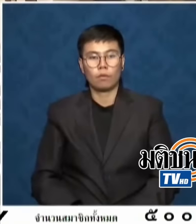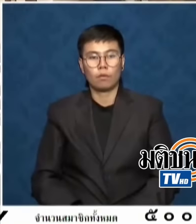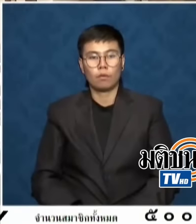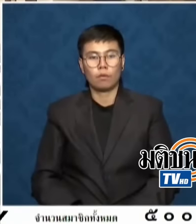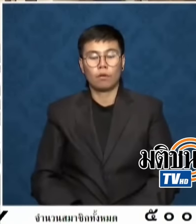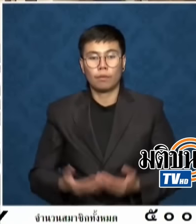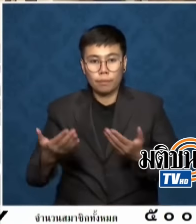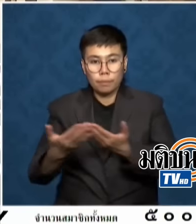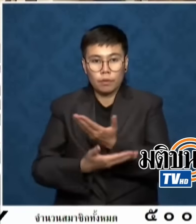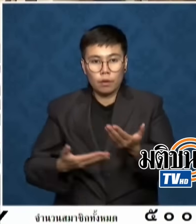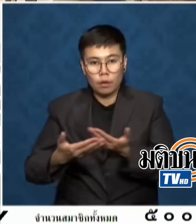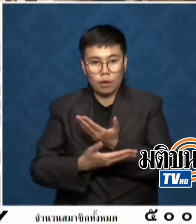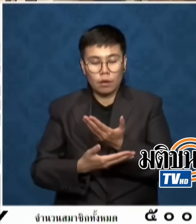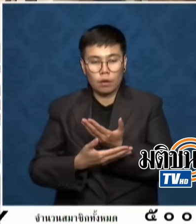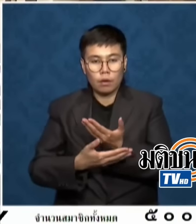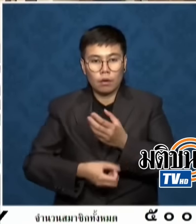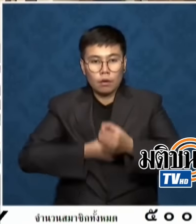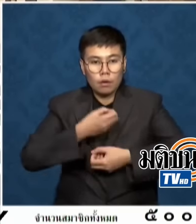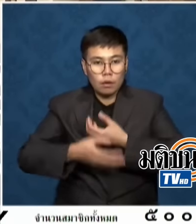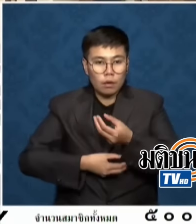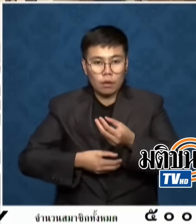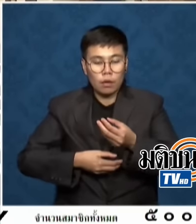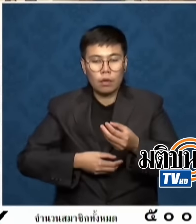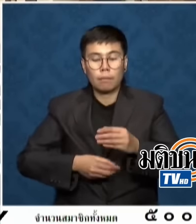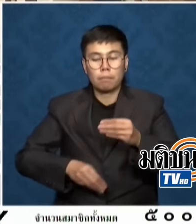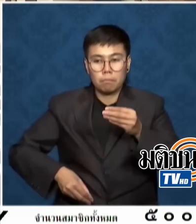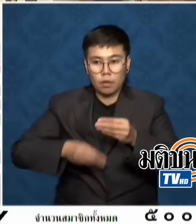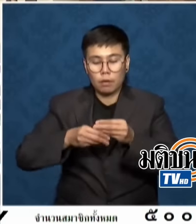เป็นการพิจารณาคำสงวนความเห็นเพิ่มในมาตรา